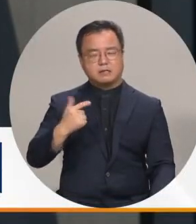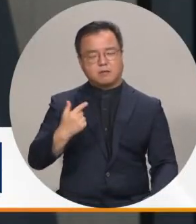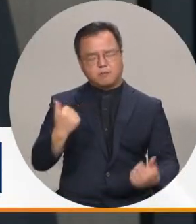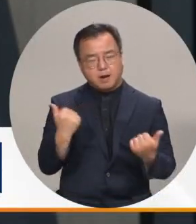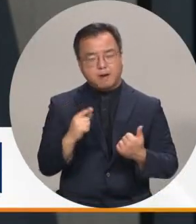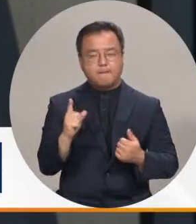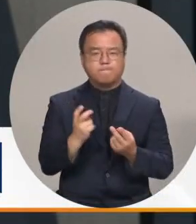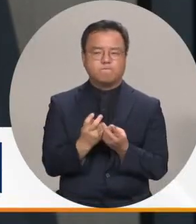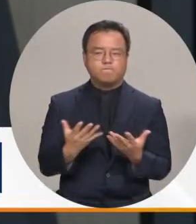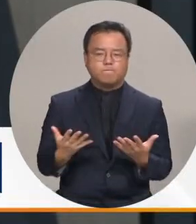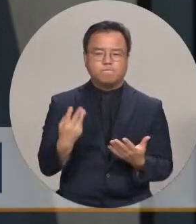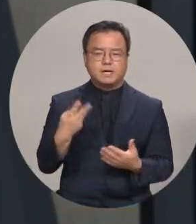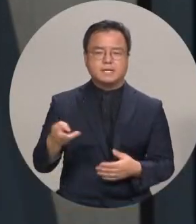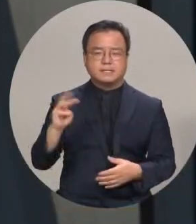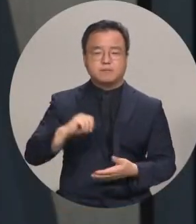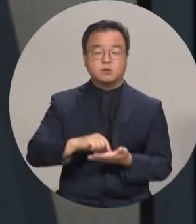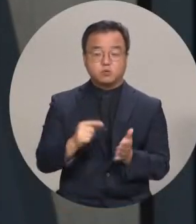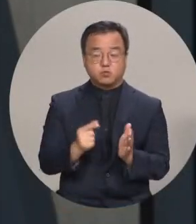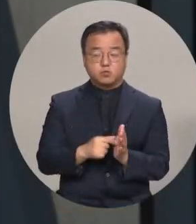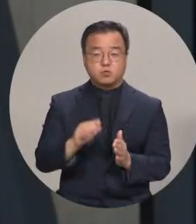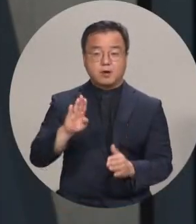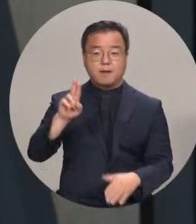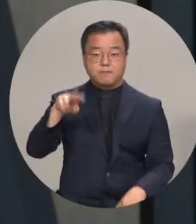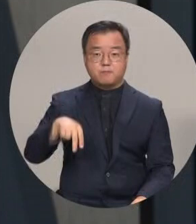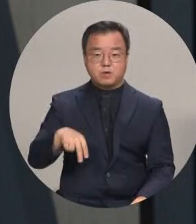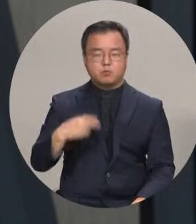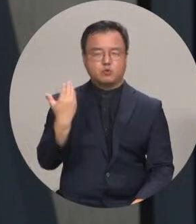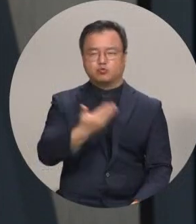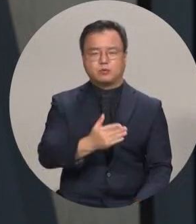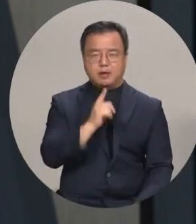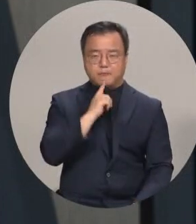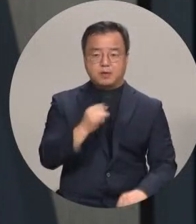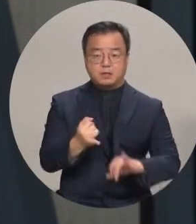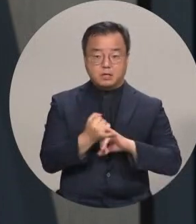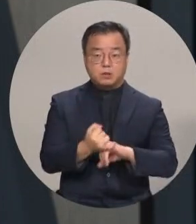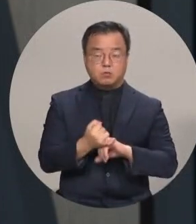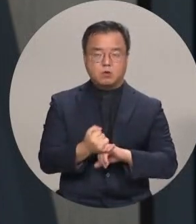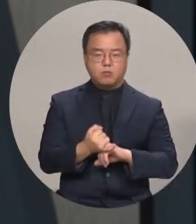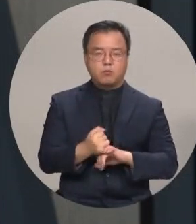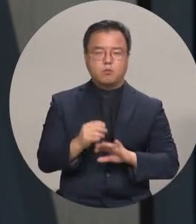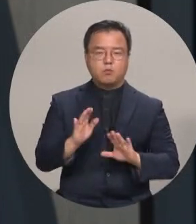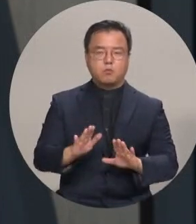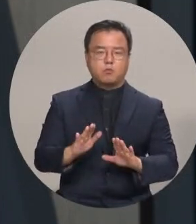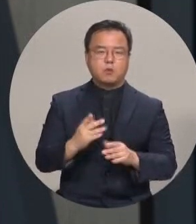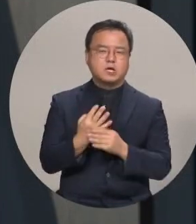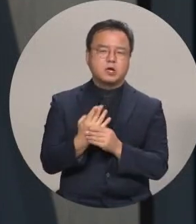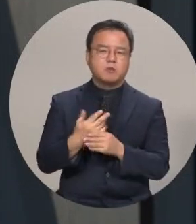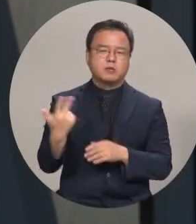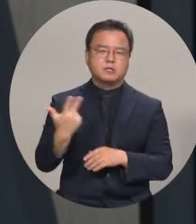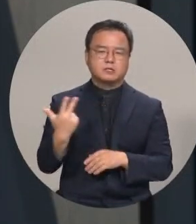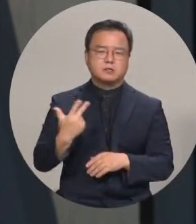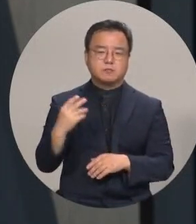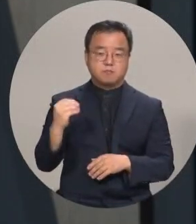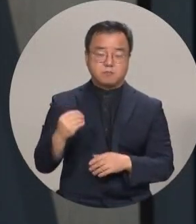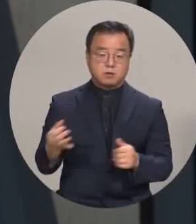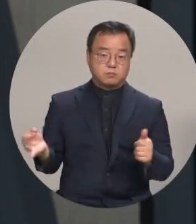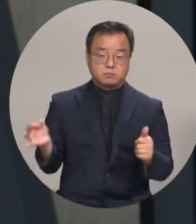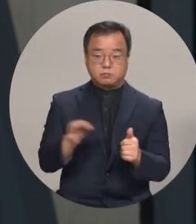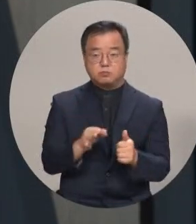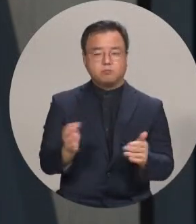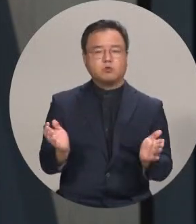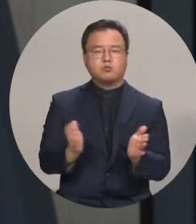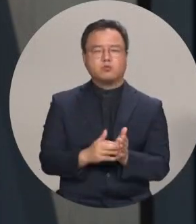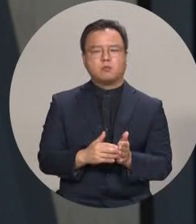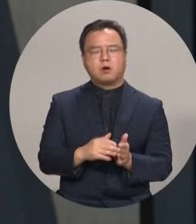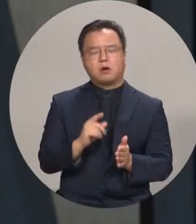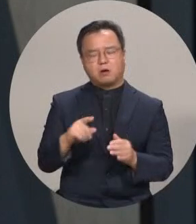3억 원을 비트코인을 지급하겠다 이렇게 약속을 했고요 그리고 실제로 현금 7천만 원 이상을 또 주기도 했습니다